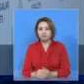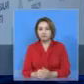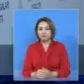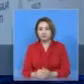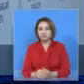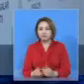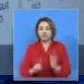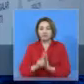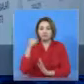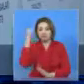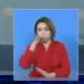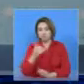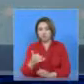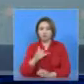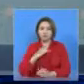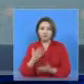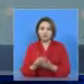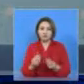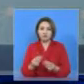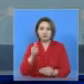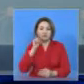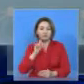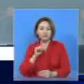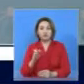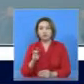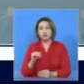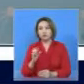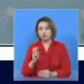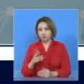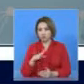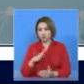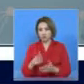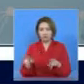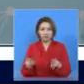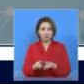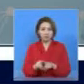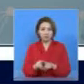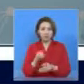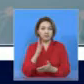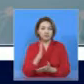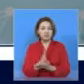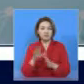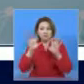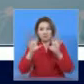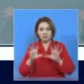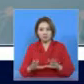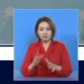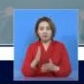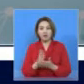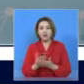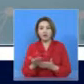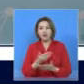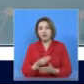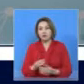С начала года у нас действовали предельные цены на сахар и гречневую крупу. В соответствии с действующим законодательством они устанавливаются на